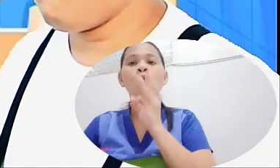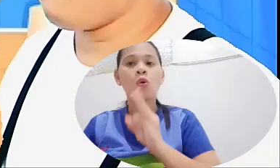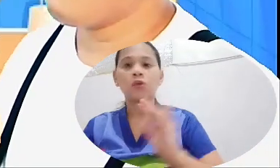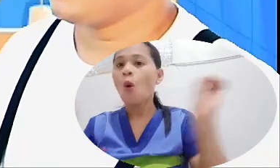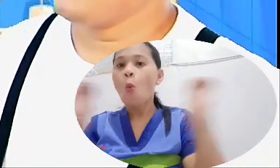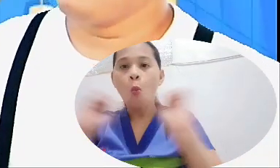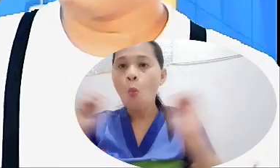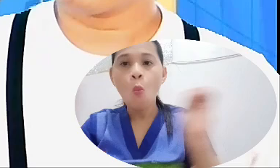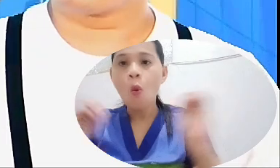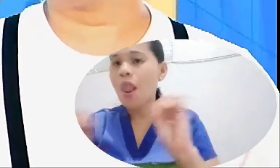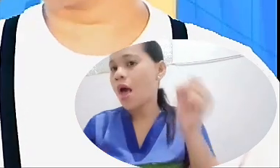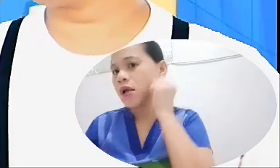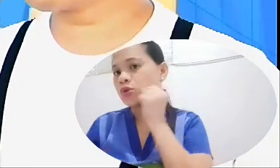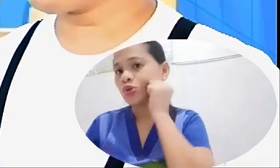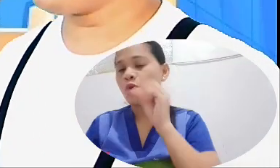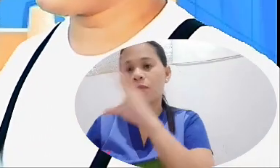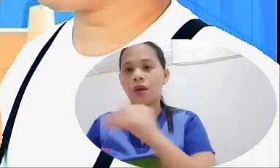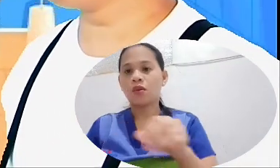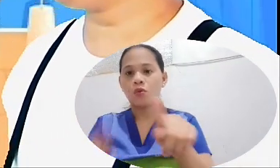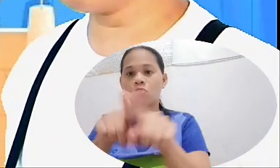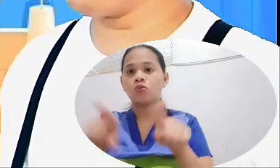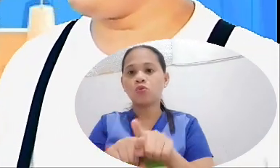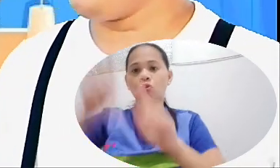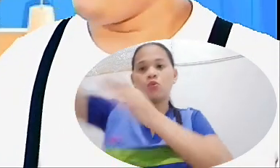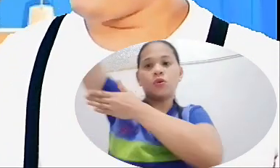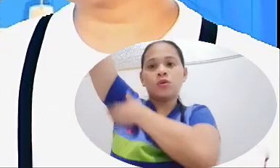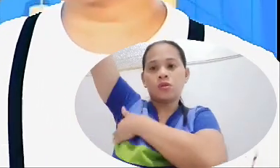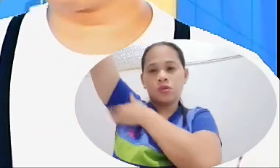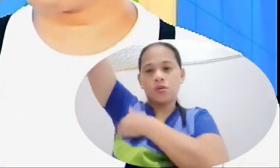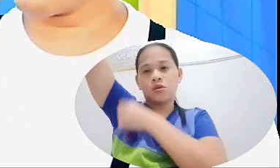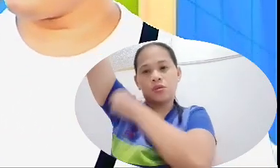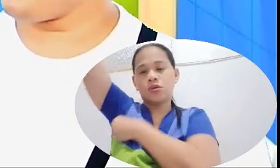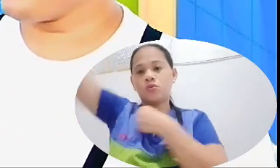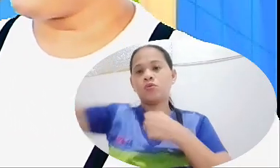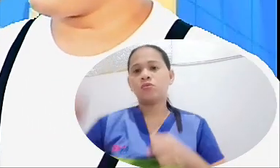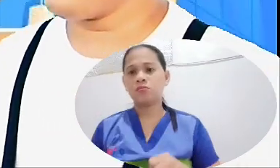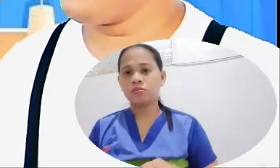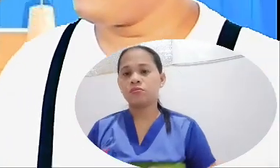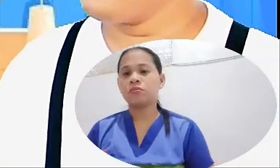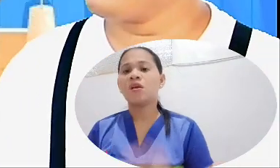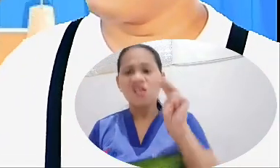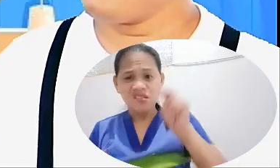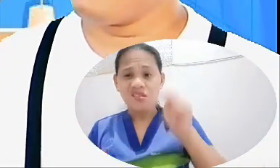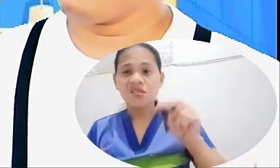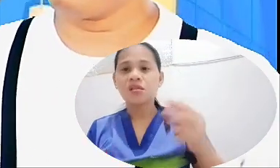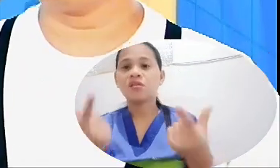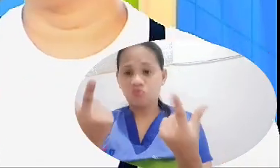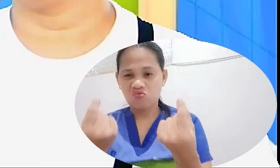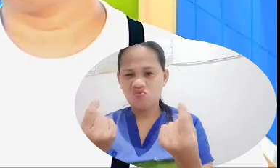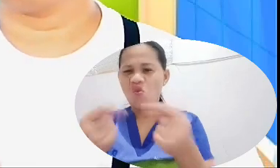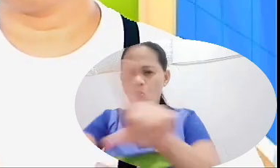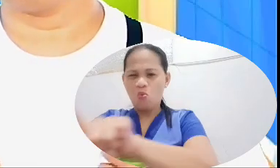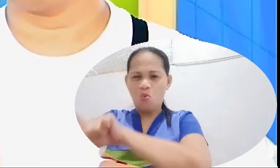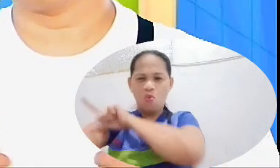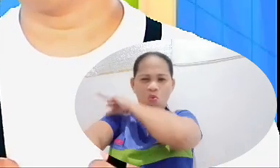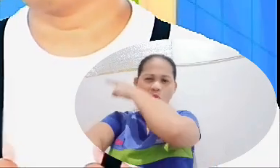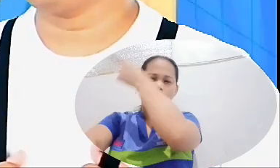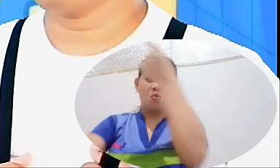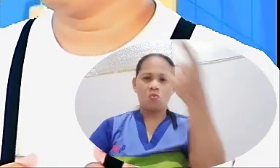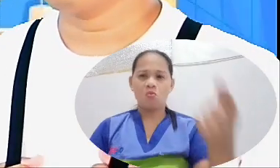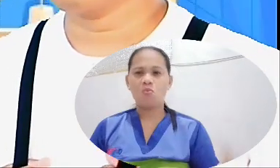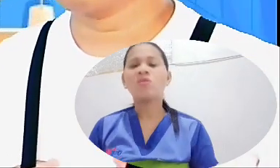ha? Kailangan ba talagang gawin niyon? Eh, ang tagal-tagal nun eh. Oo,